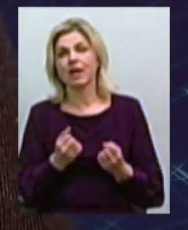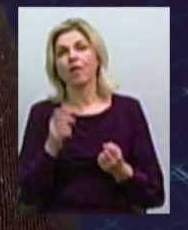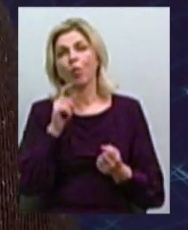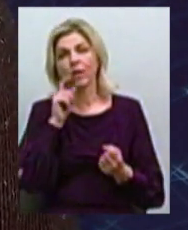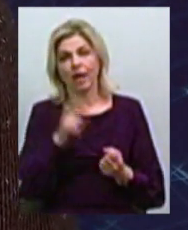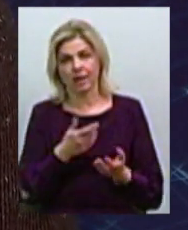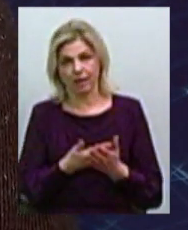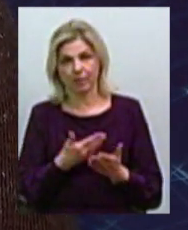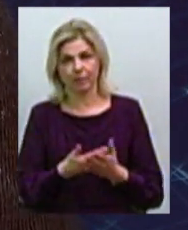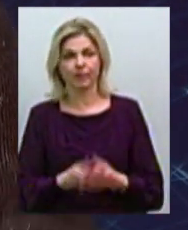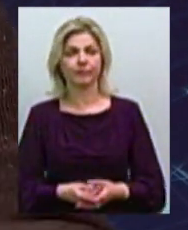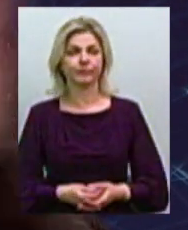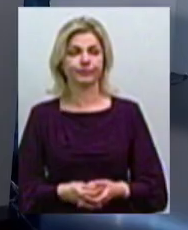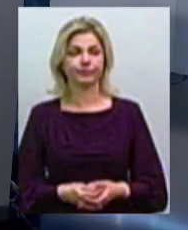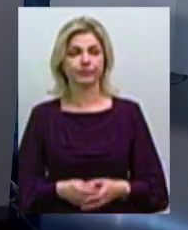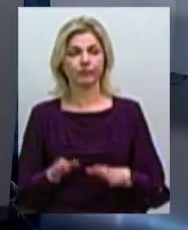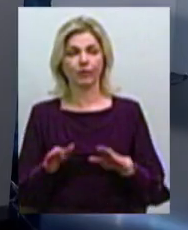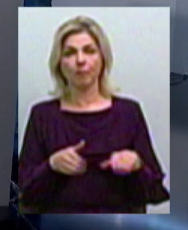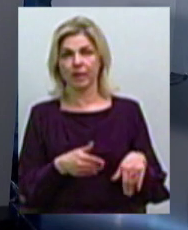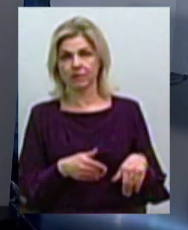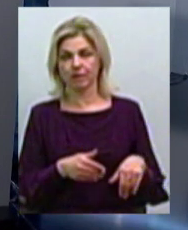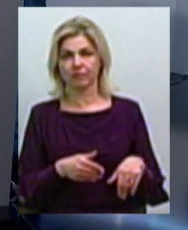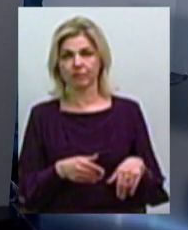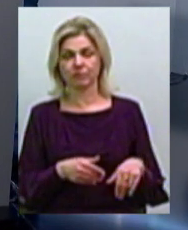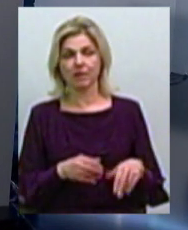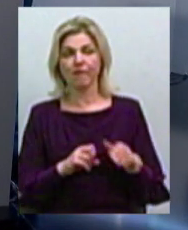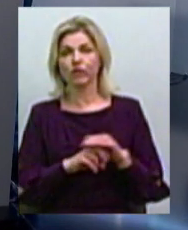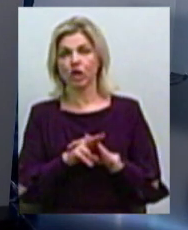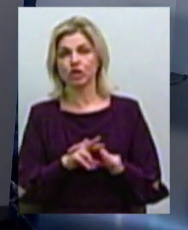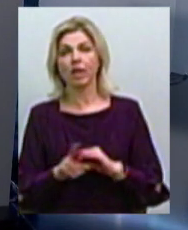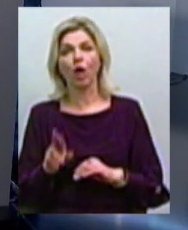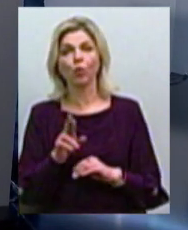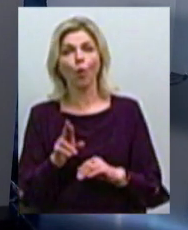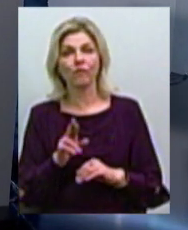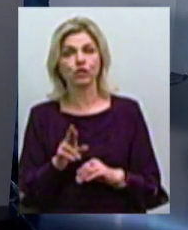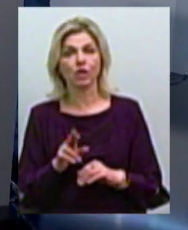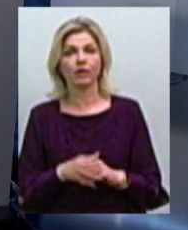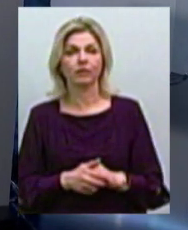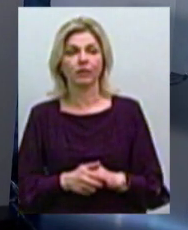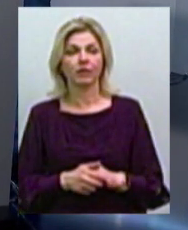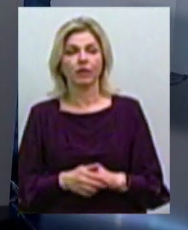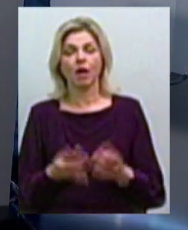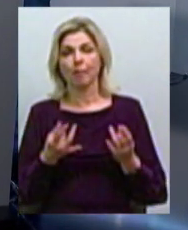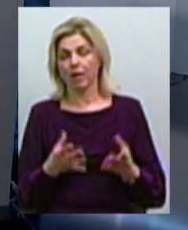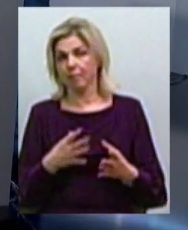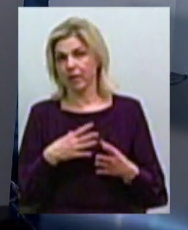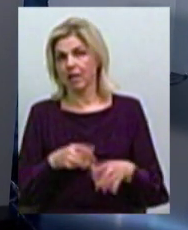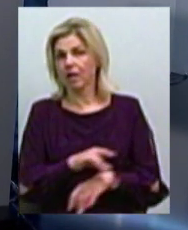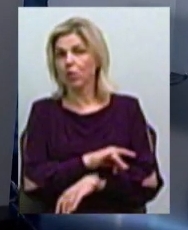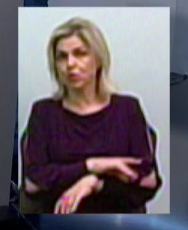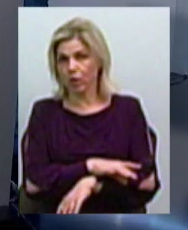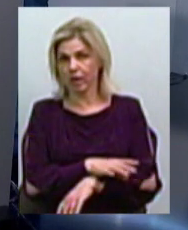той час, після втечі Януковича, була, ну, просто розореною.